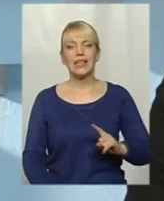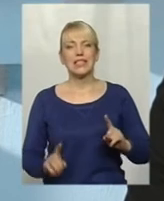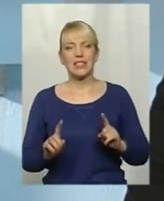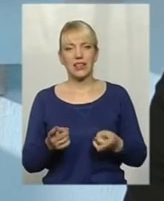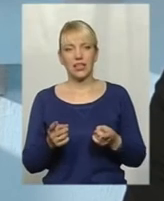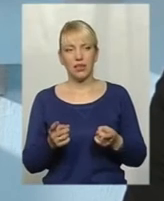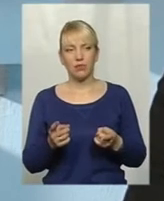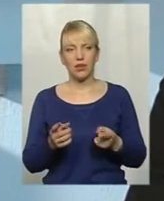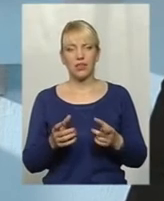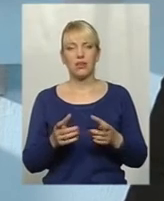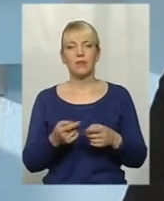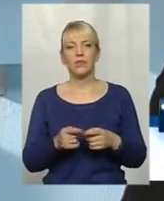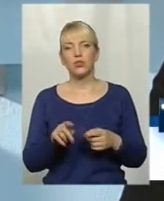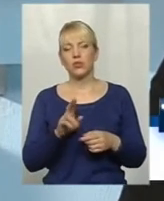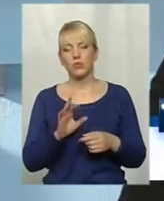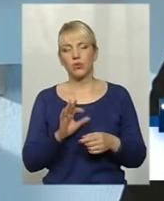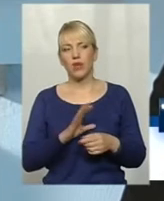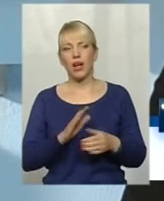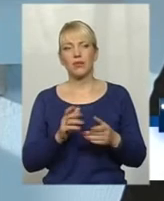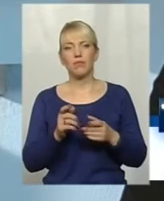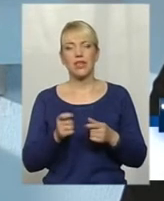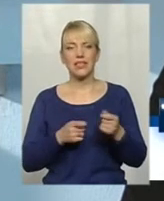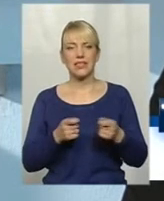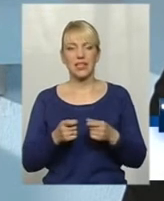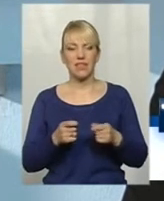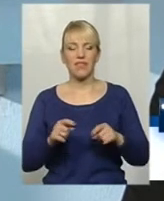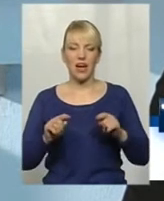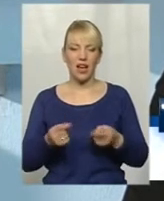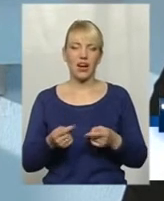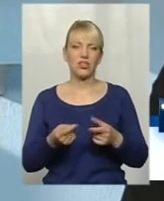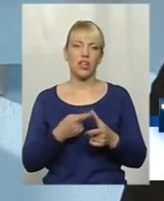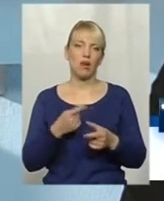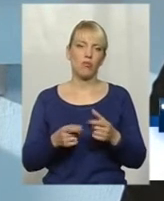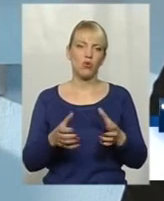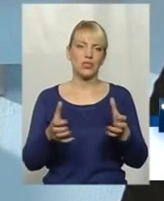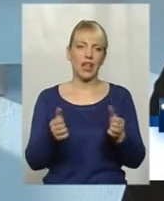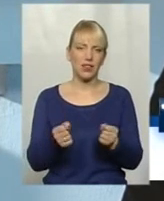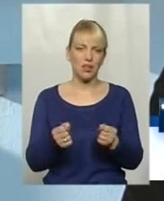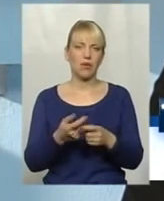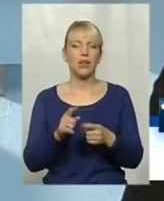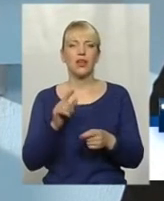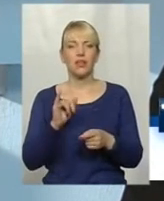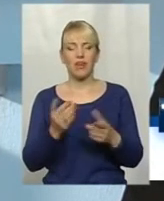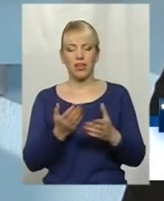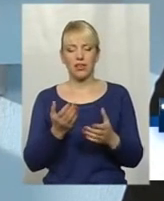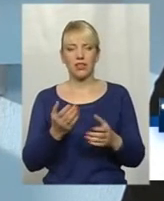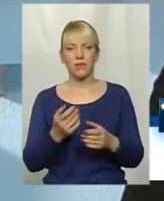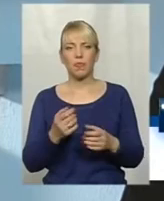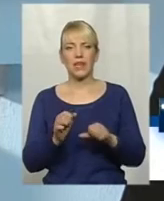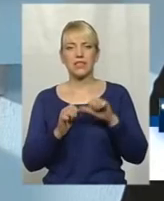затримані, щодо яких застосовано адміністративний арешт, адміністративне затримання, щодо яких захисник залучається